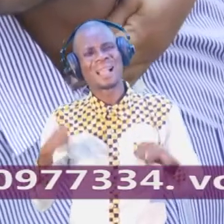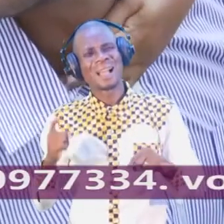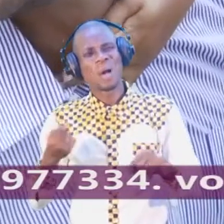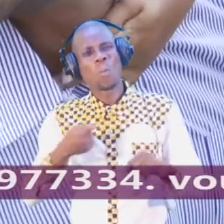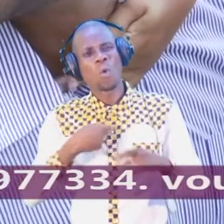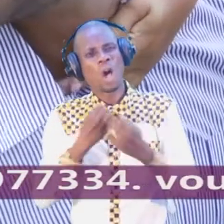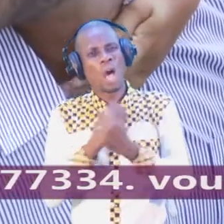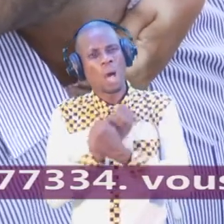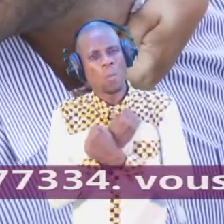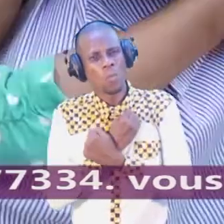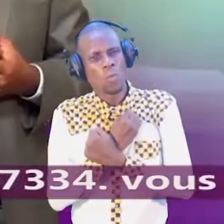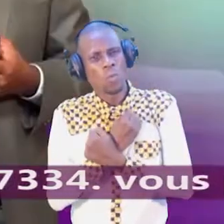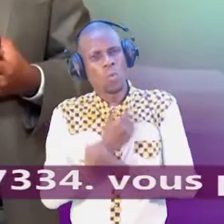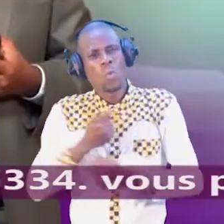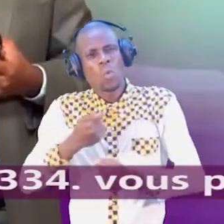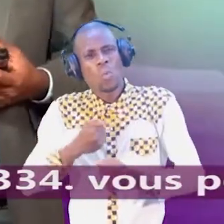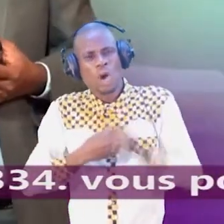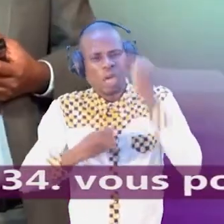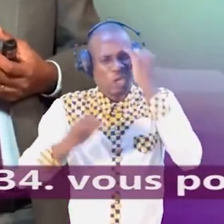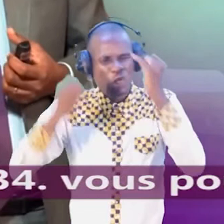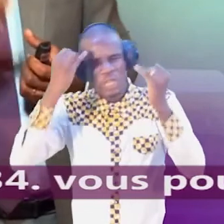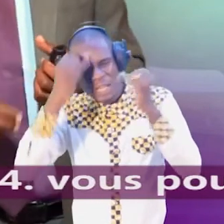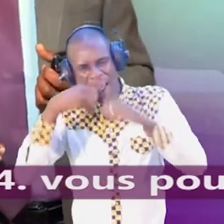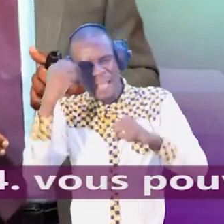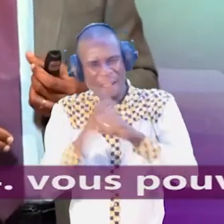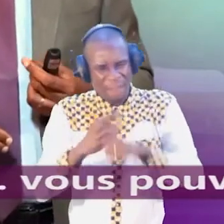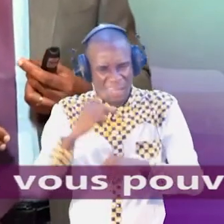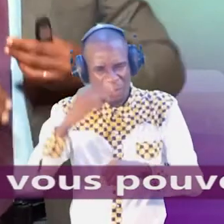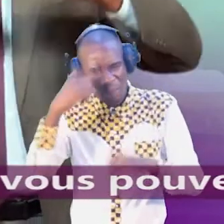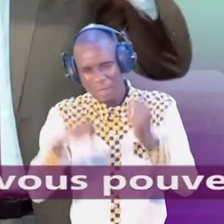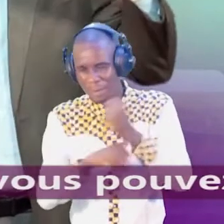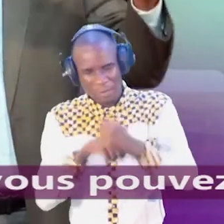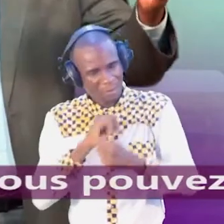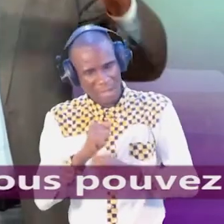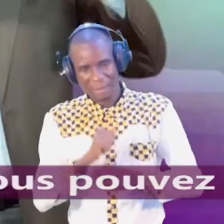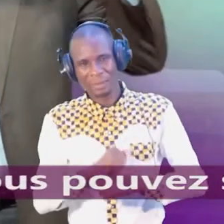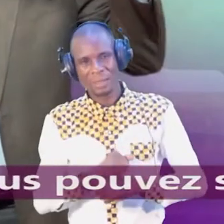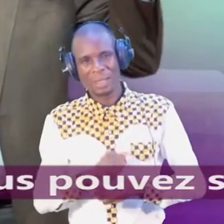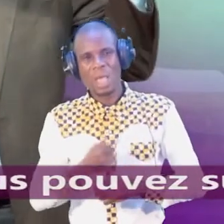Bolingo nde ezali kotinda ete mibeko na Nzambe ezala pepele soki olingi Nzambe